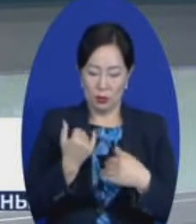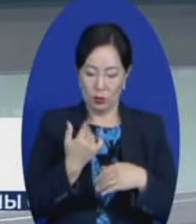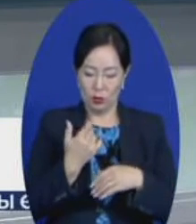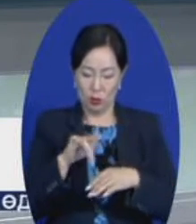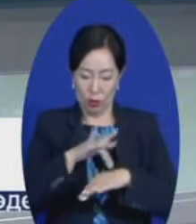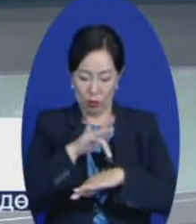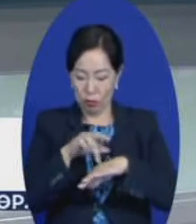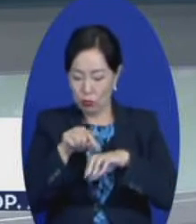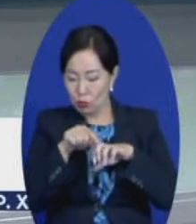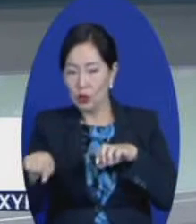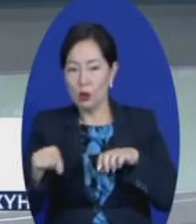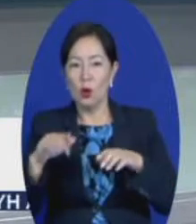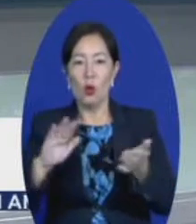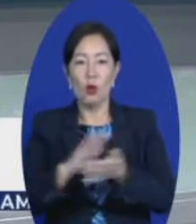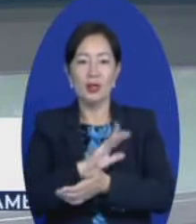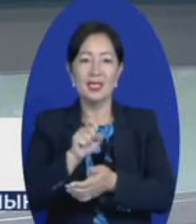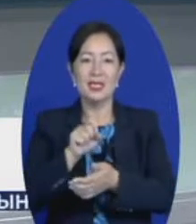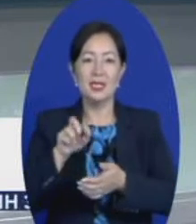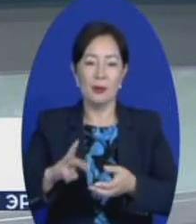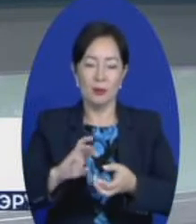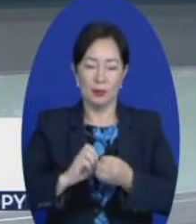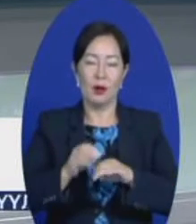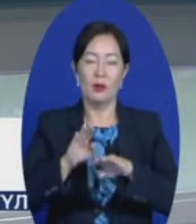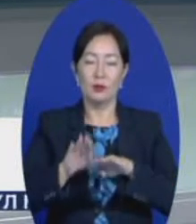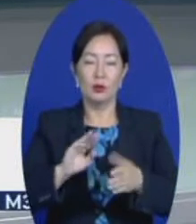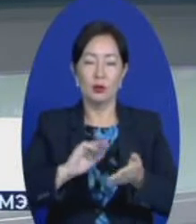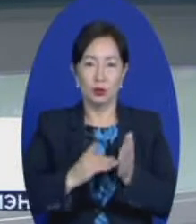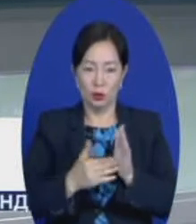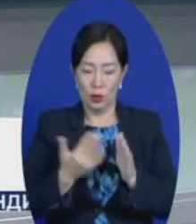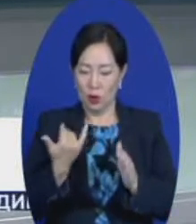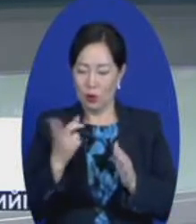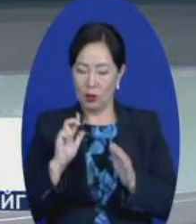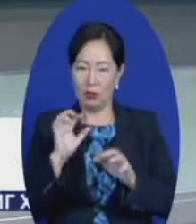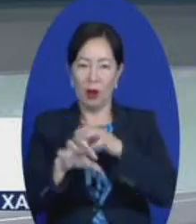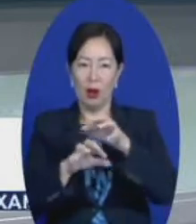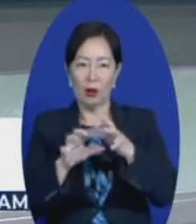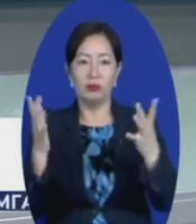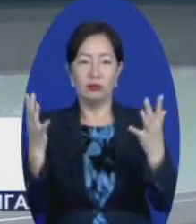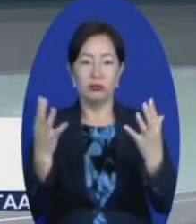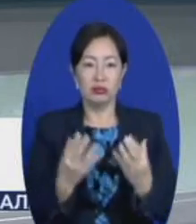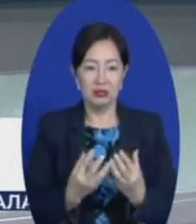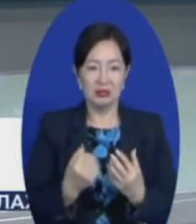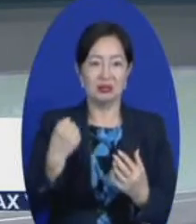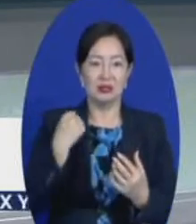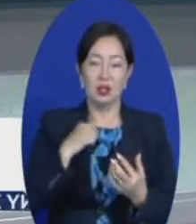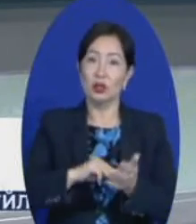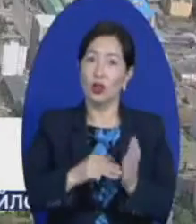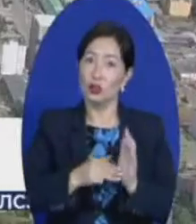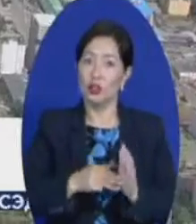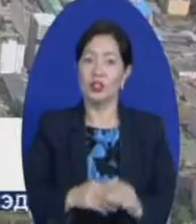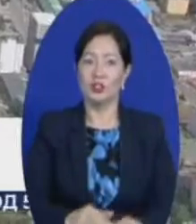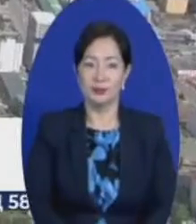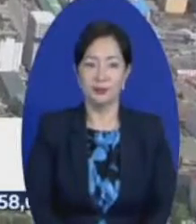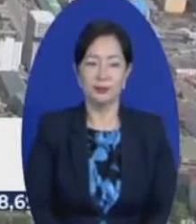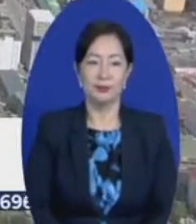хотыг тойрсон хурдны зам ашиглалтанд орохоор төлөвлөж байна. Зэнгснэр Улаанбаатар дахин буурна гэж тооцоолж байна.